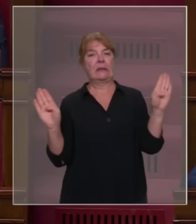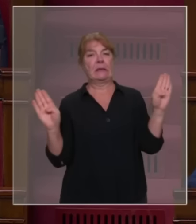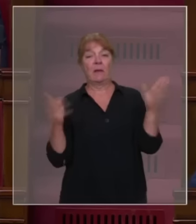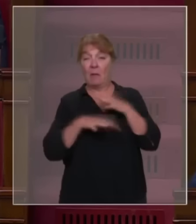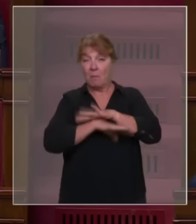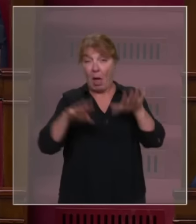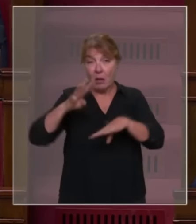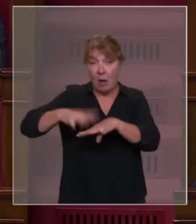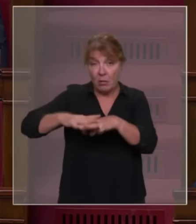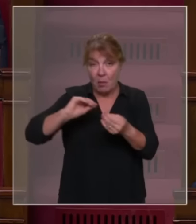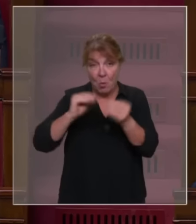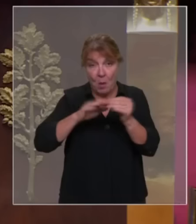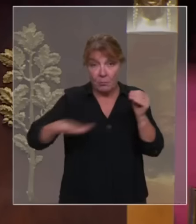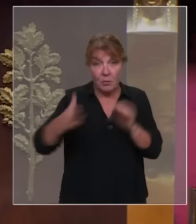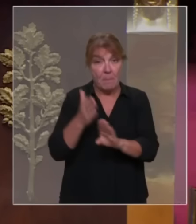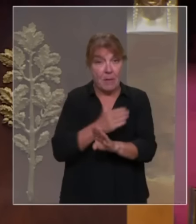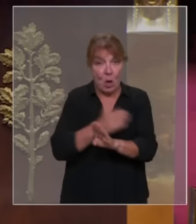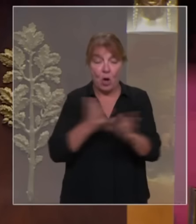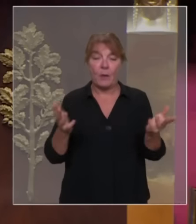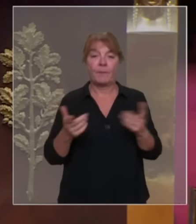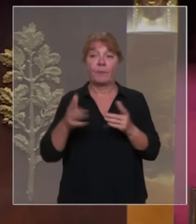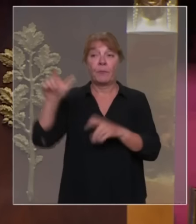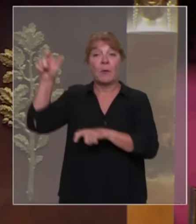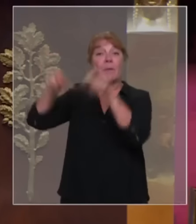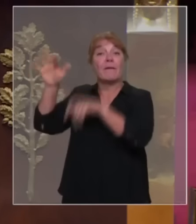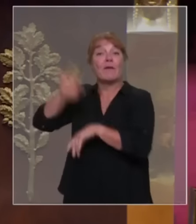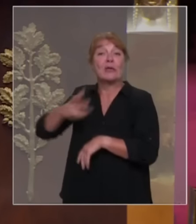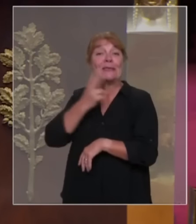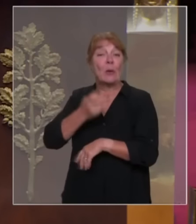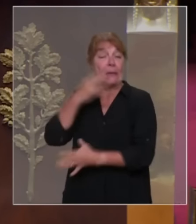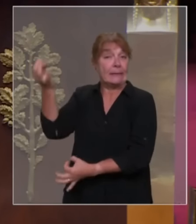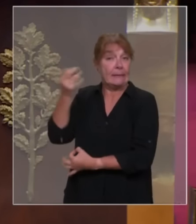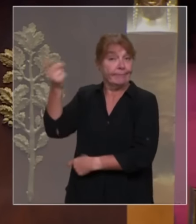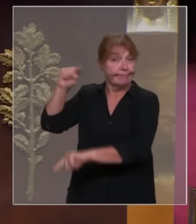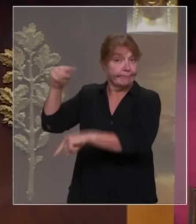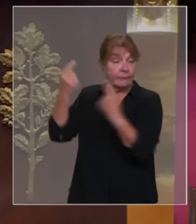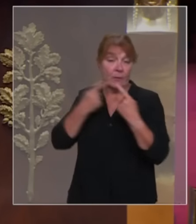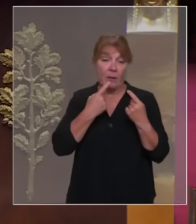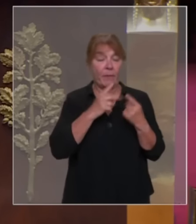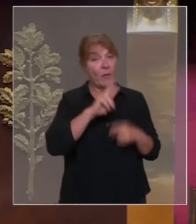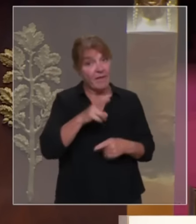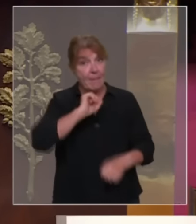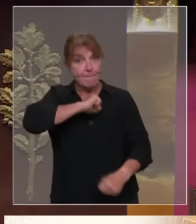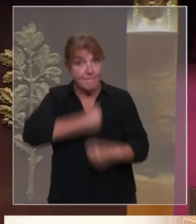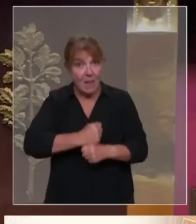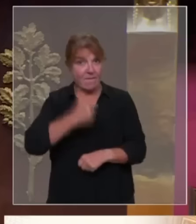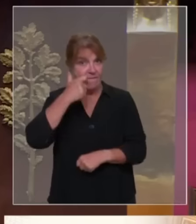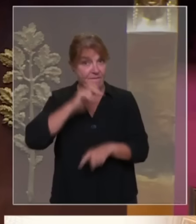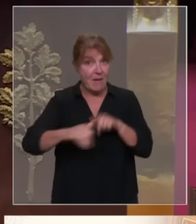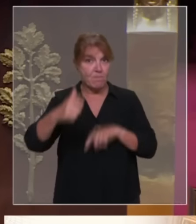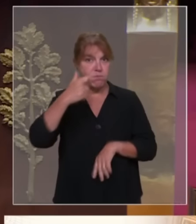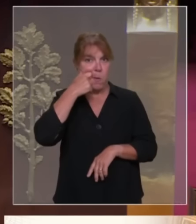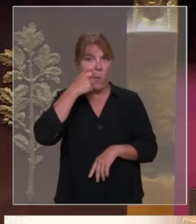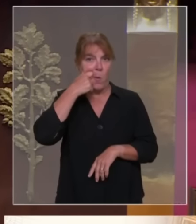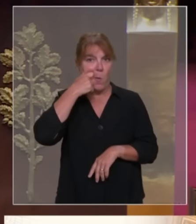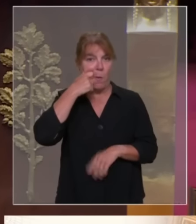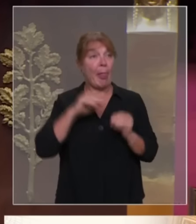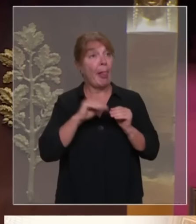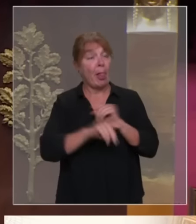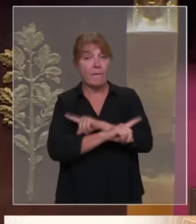quartiers. Les Français demandent enfin à ce que les peines soient réellement exécutées. Il est nécessaire